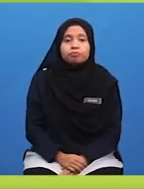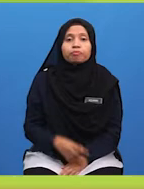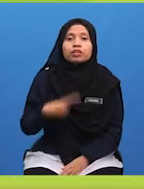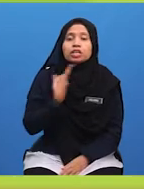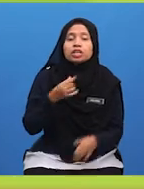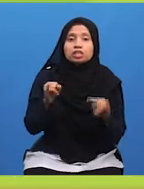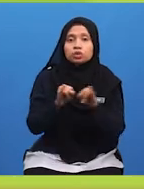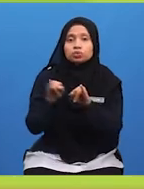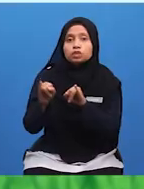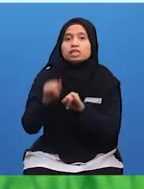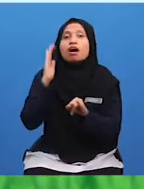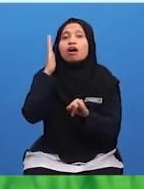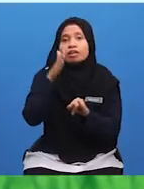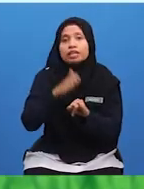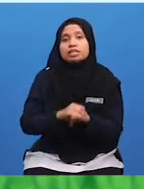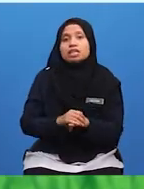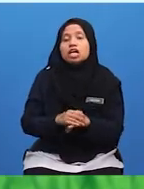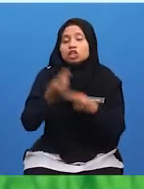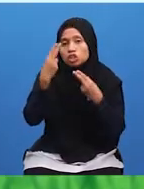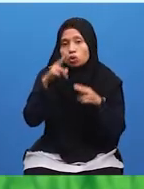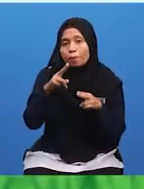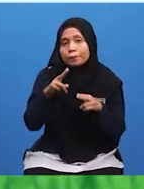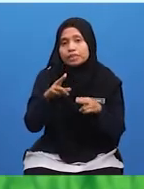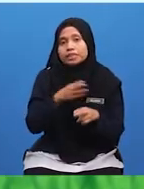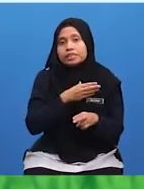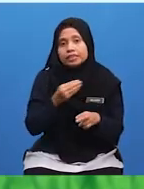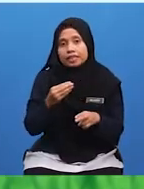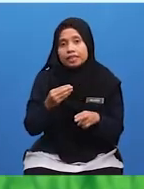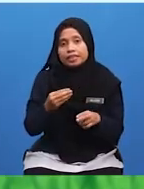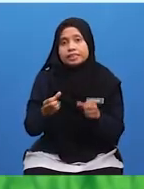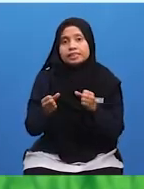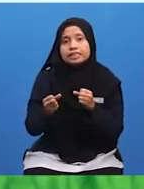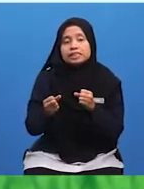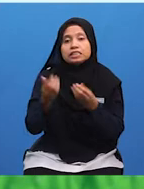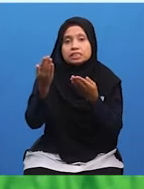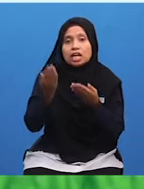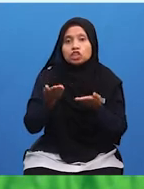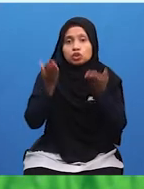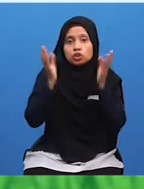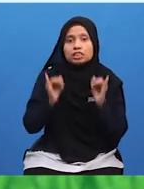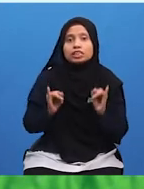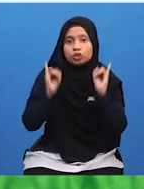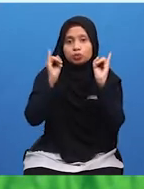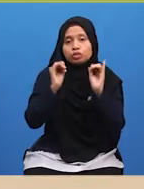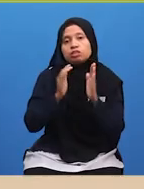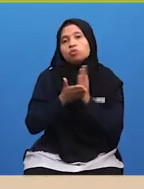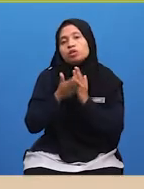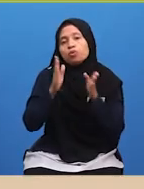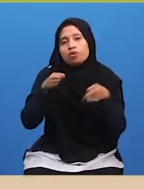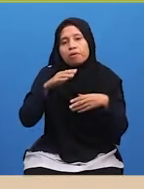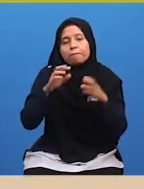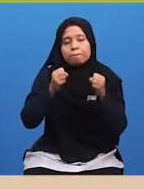kita juga akan dihormati dan disanjungi ramai.